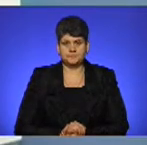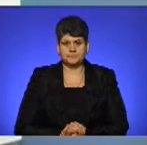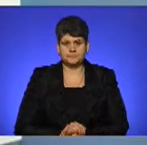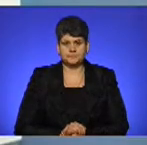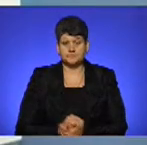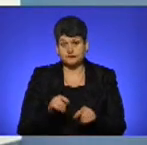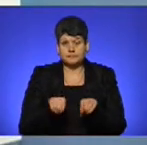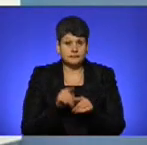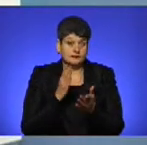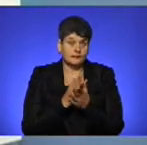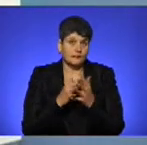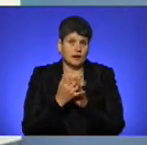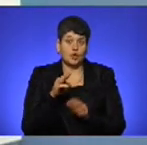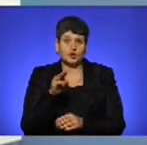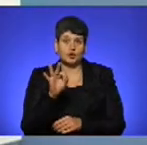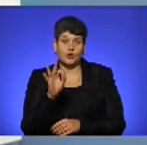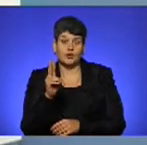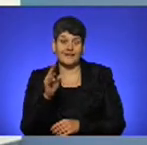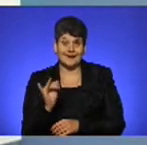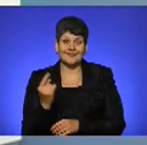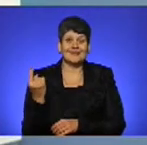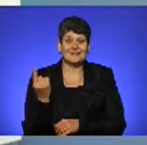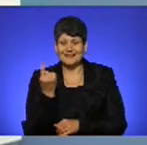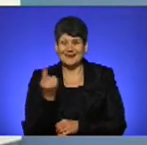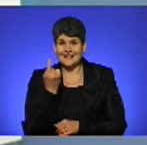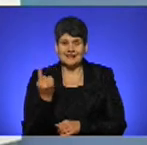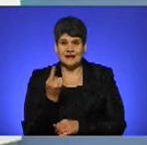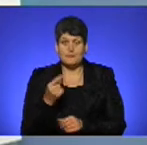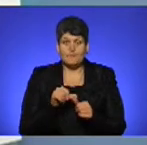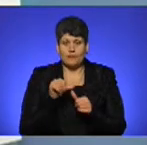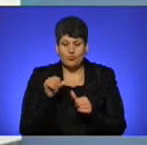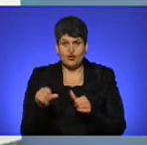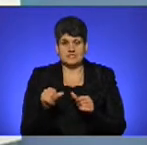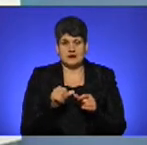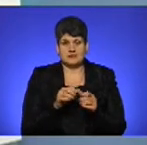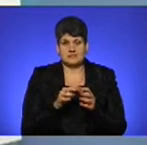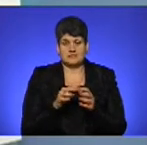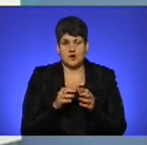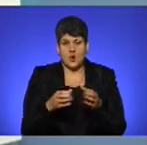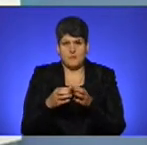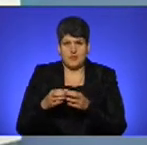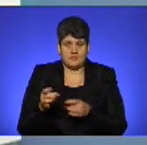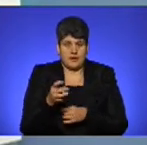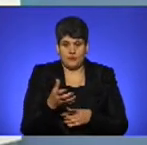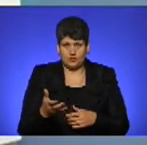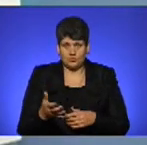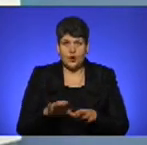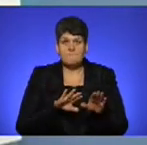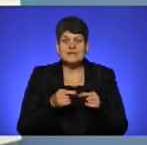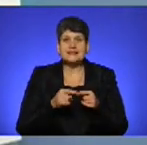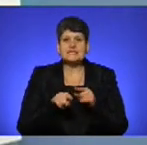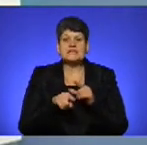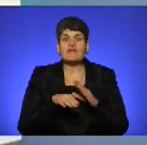Тож, власне, маємо село Токи, яке єдине поза межами громад в районі. Чи після цих